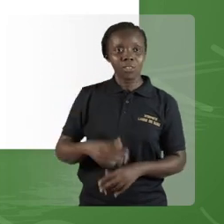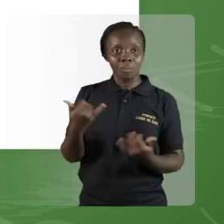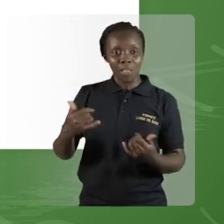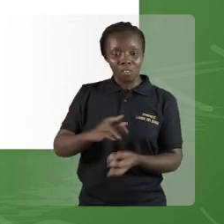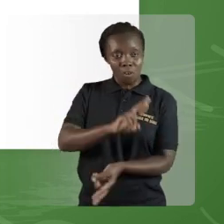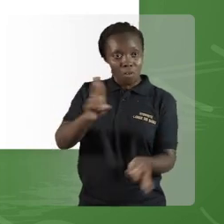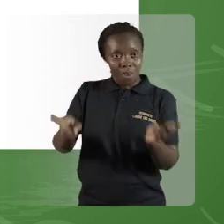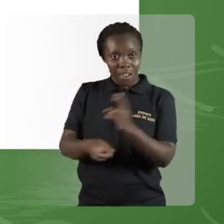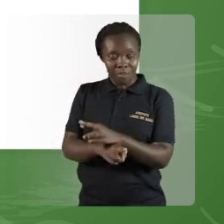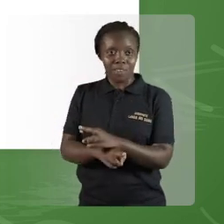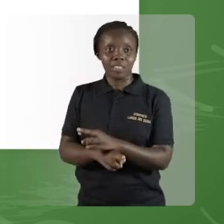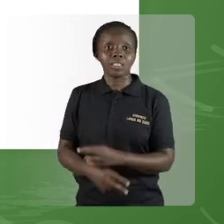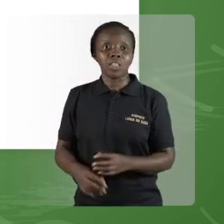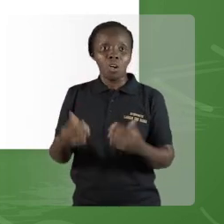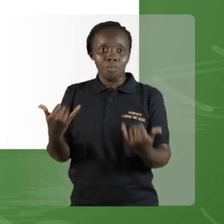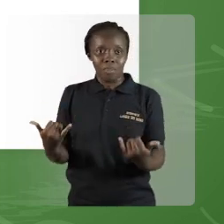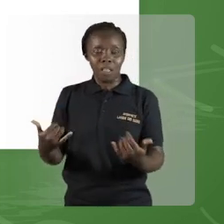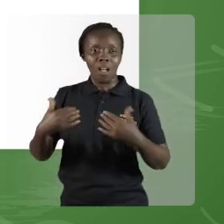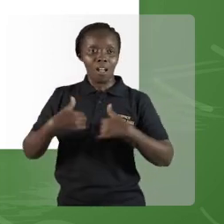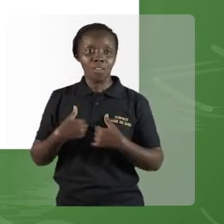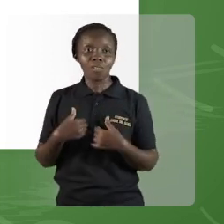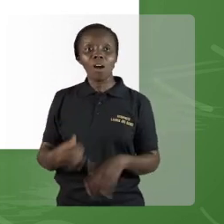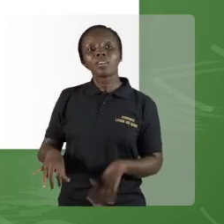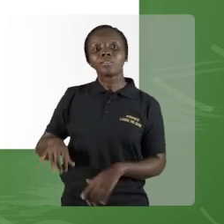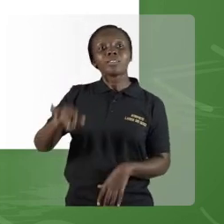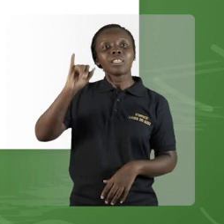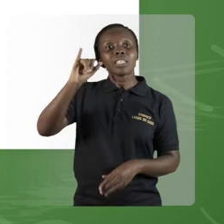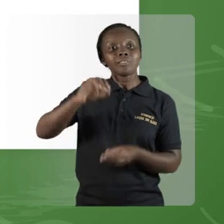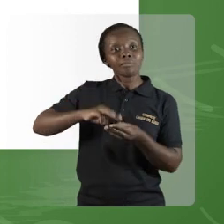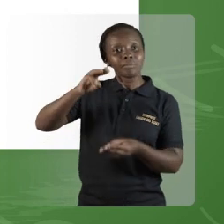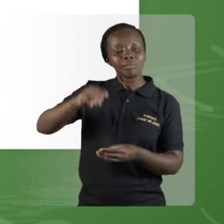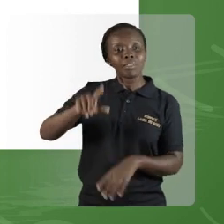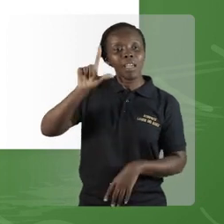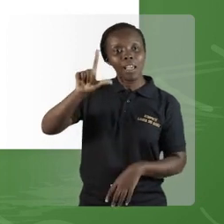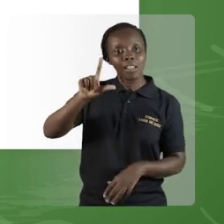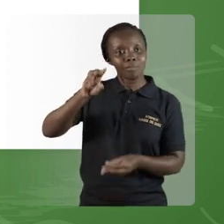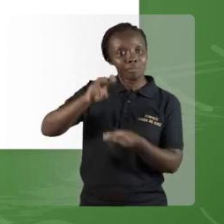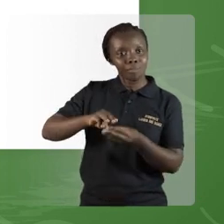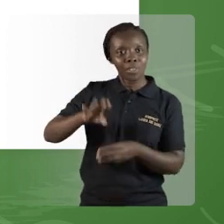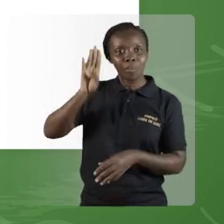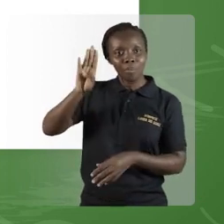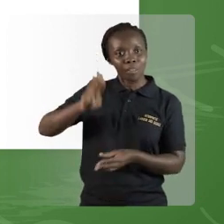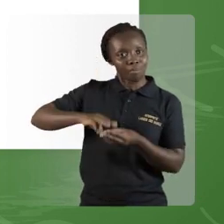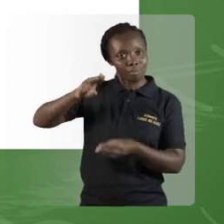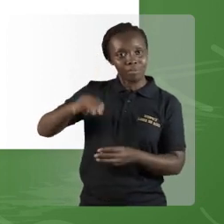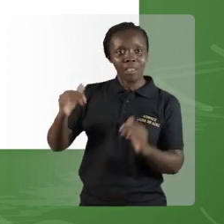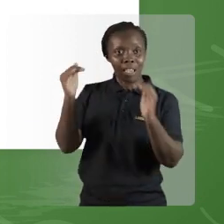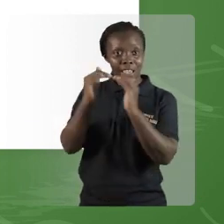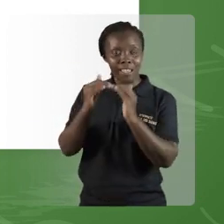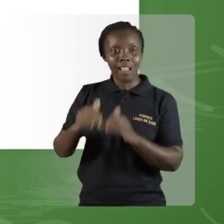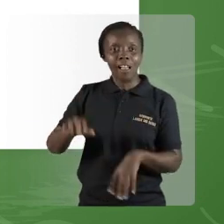deux termes, on a ILB est donc égal à MG sinus alpha. Nous